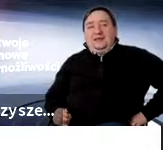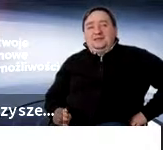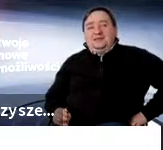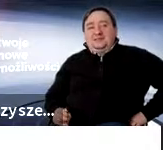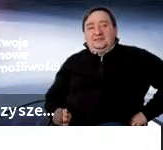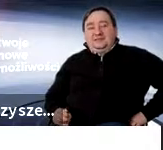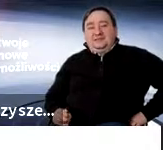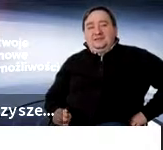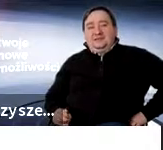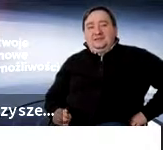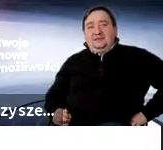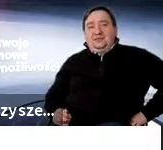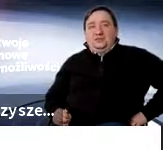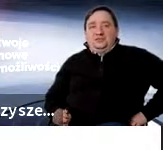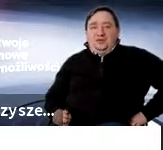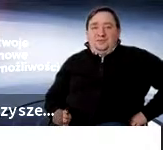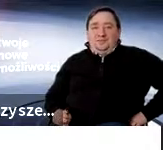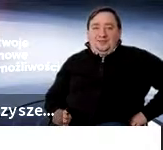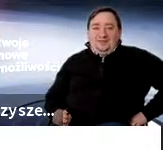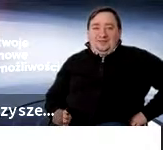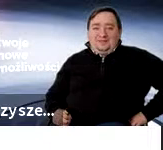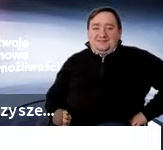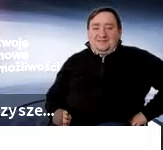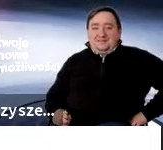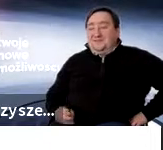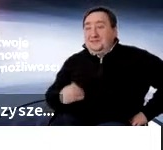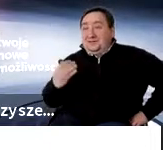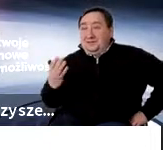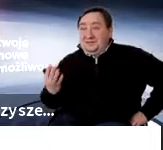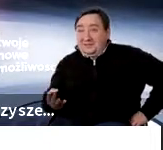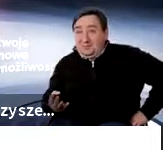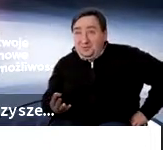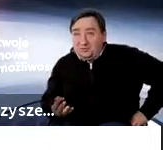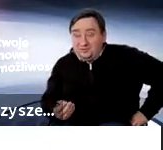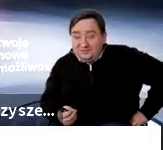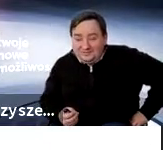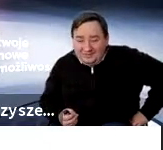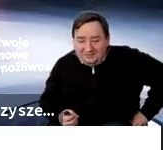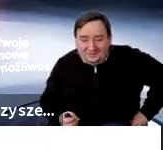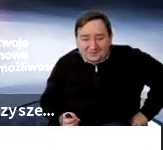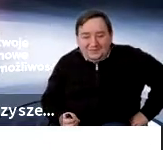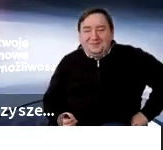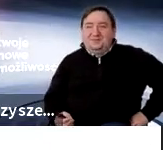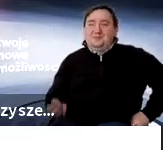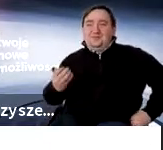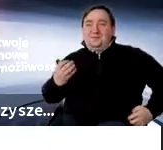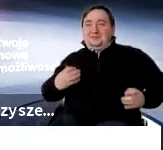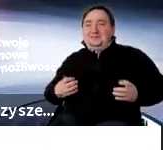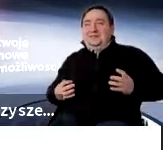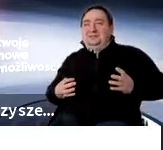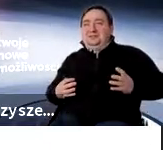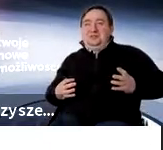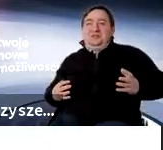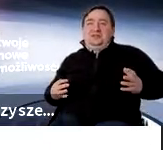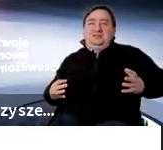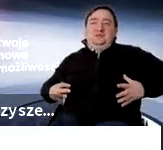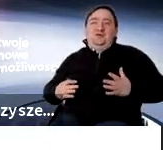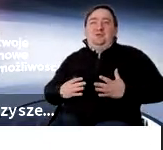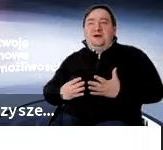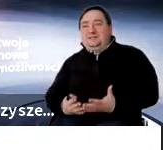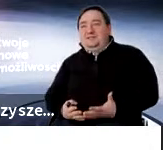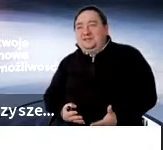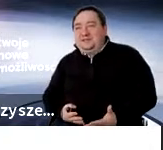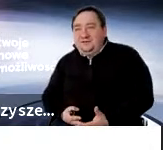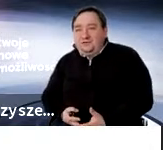I teraz to, co jest wskazywane z kolei z takich plusów tej zmiany, to mówią asystenci, że